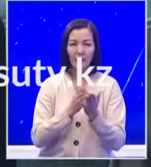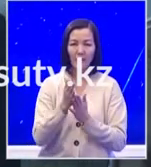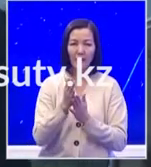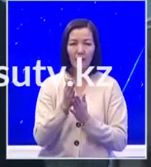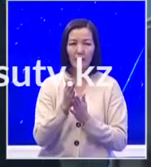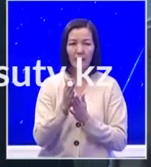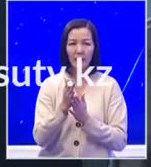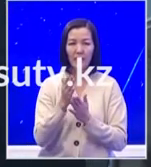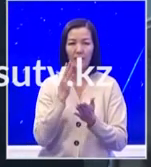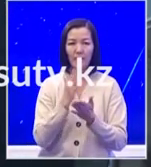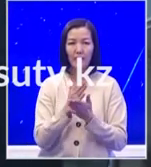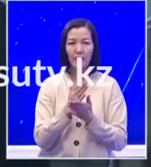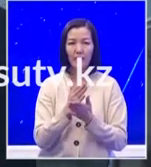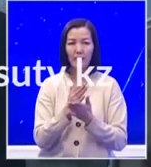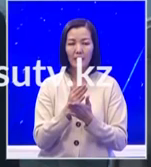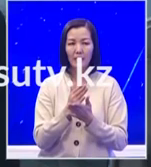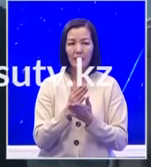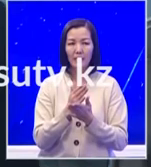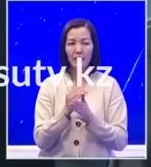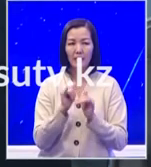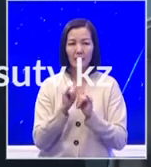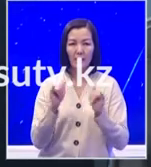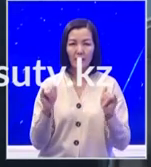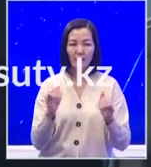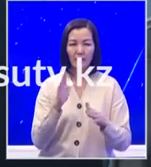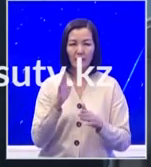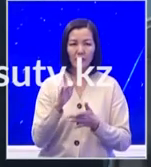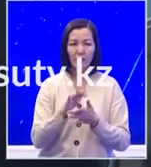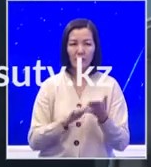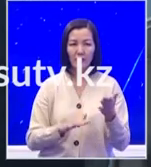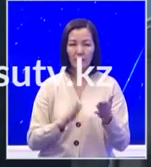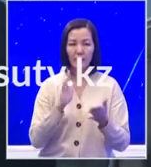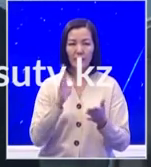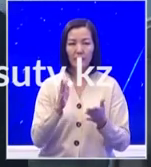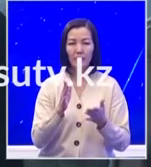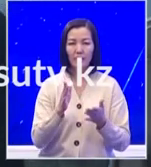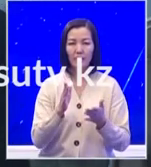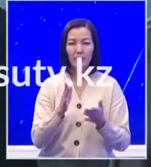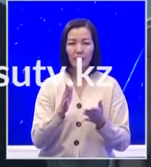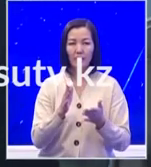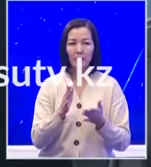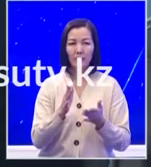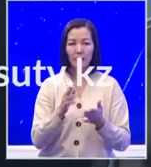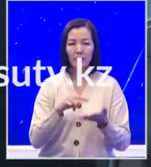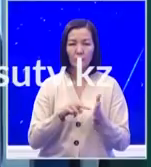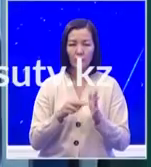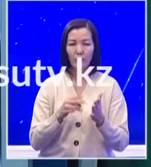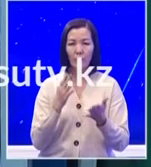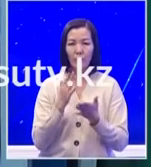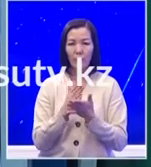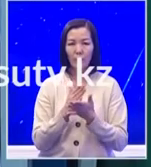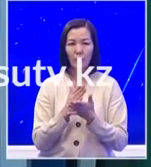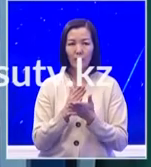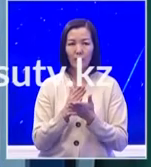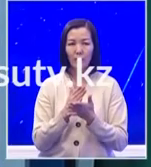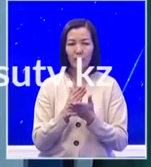е болып, оны дамытамыз деп, жалғастырамыз деп, сондай план құрып,